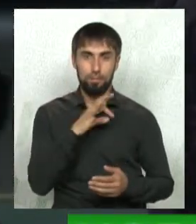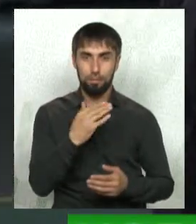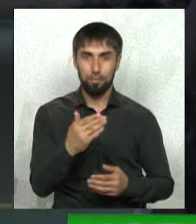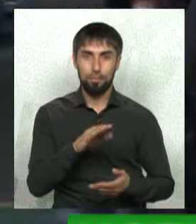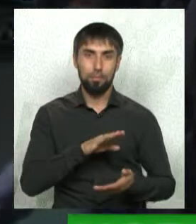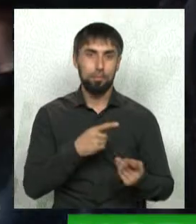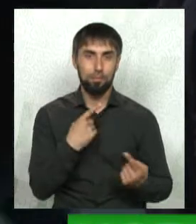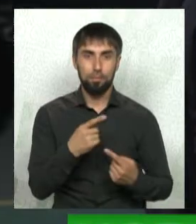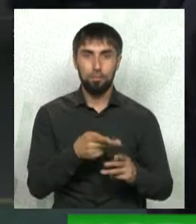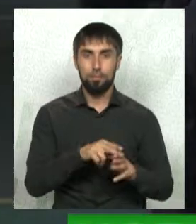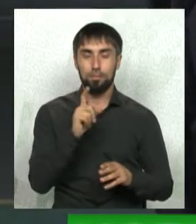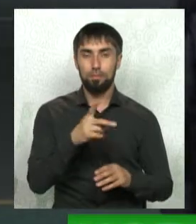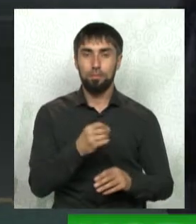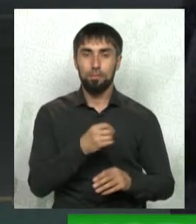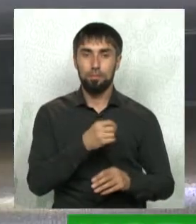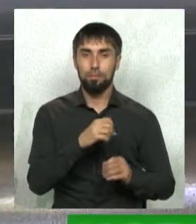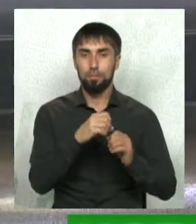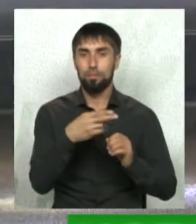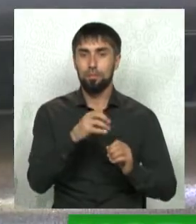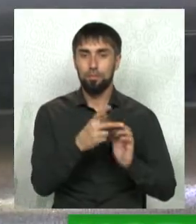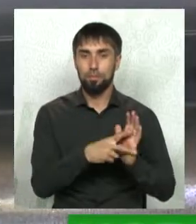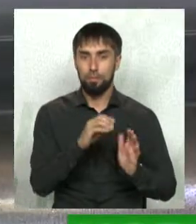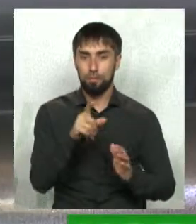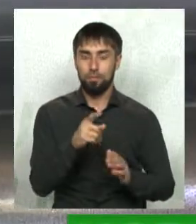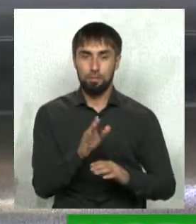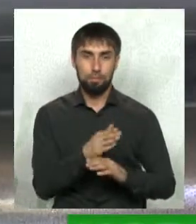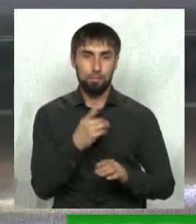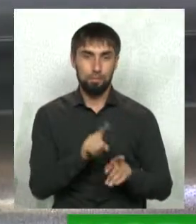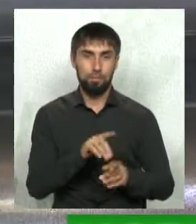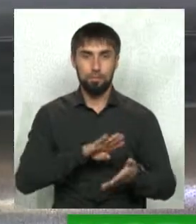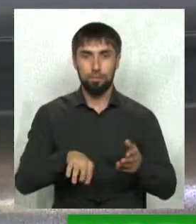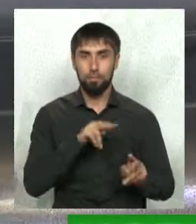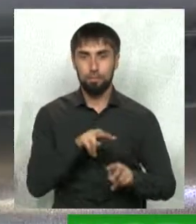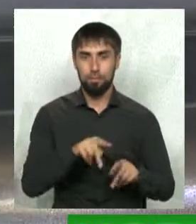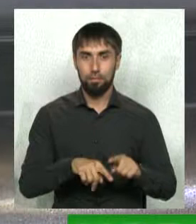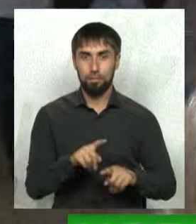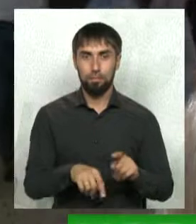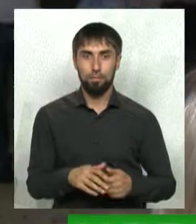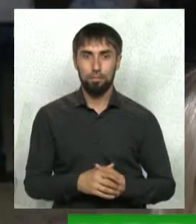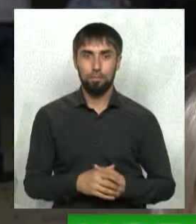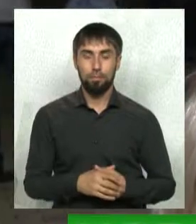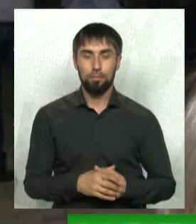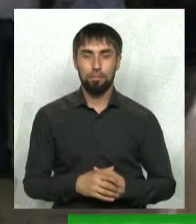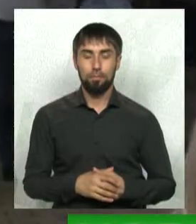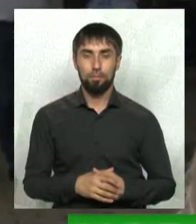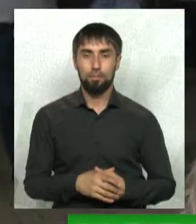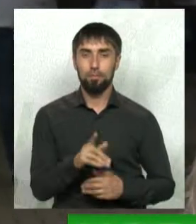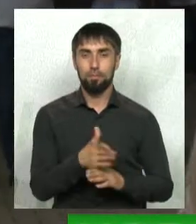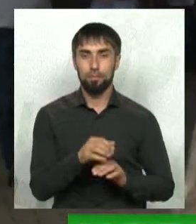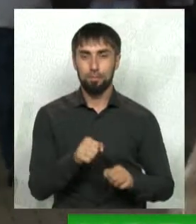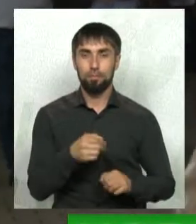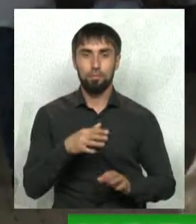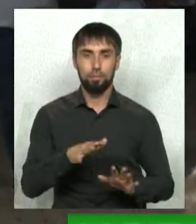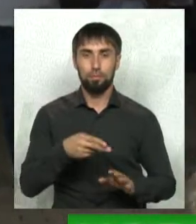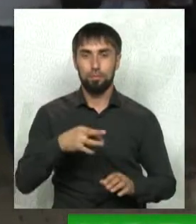полиции беседуют с несовершеннолетними, прогуливающимися здесь, на первый взгляд, без присмотра родителей. Гулять можно только до